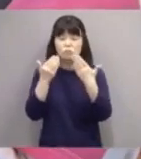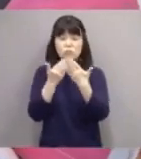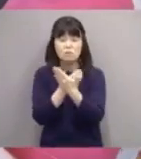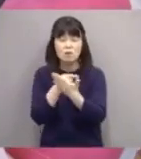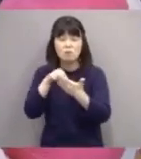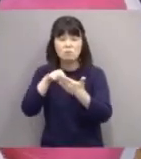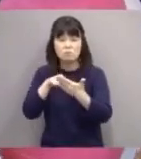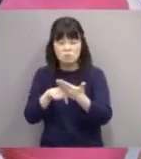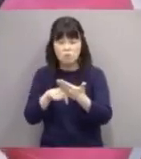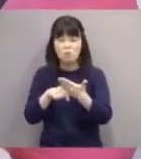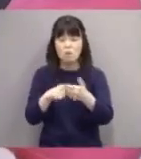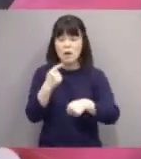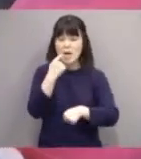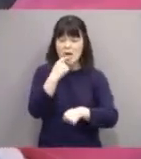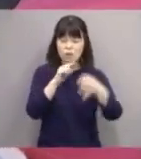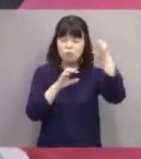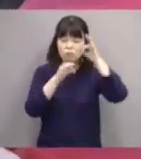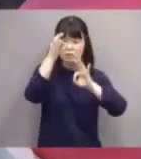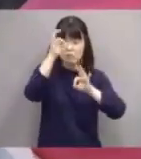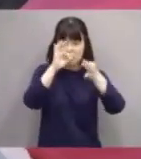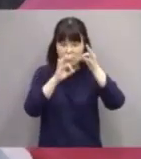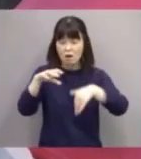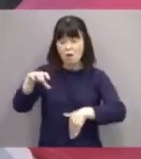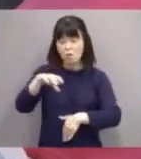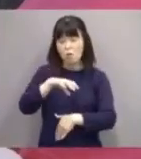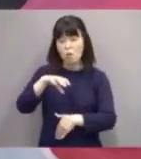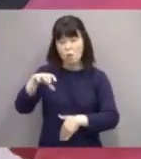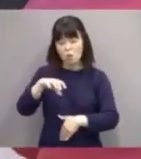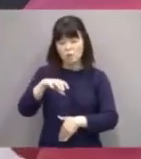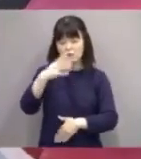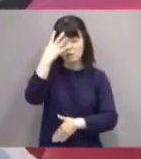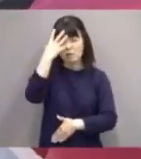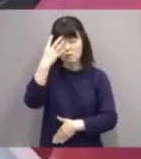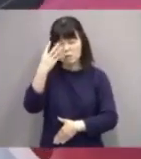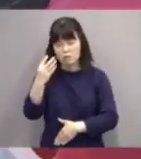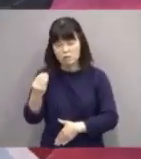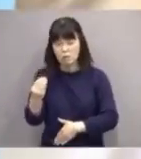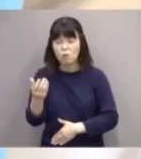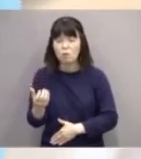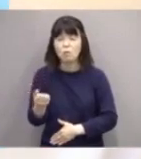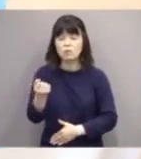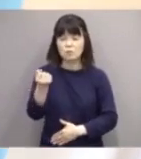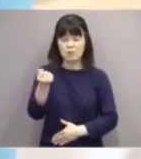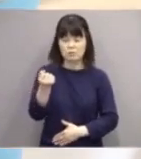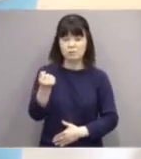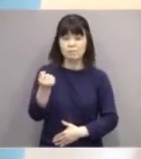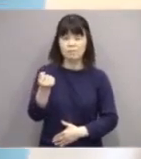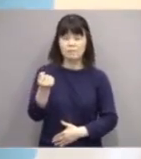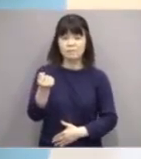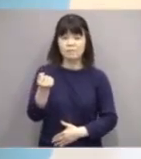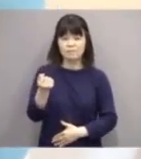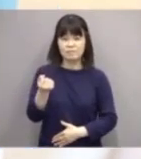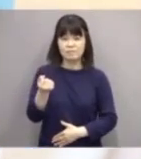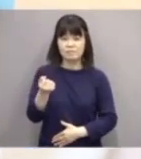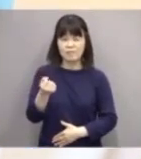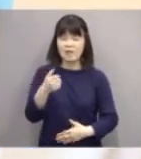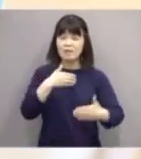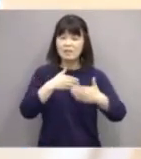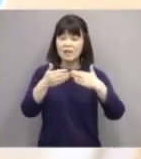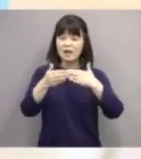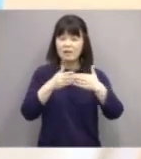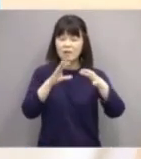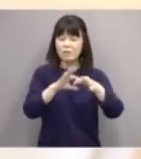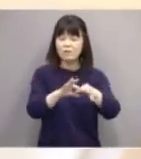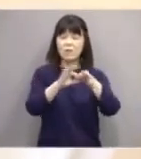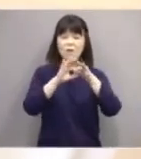り、水が姿を変えた雪や氷に園児たちの関心が高まります。実験やものづくりを